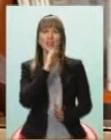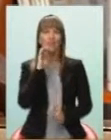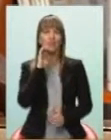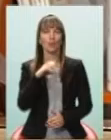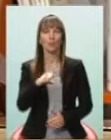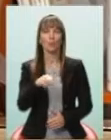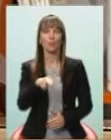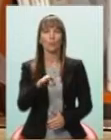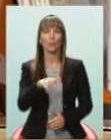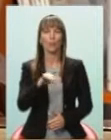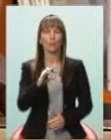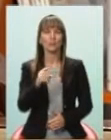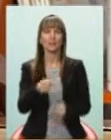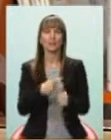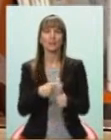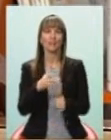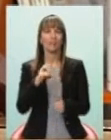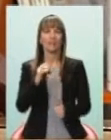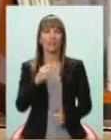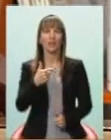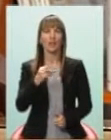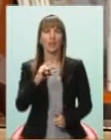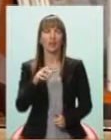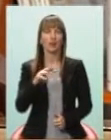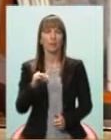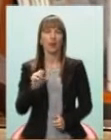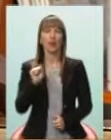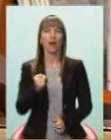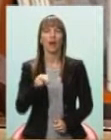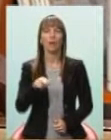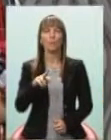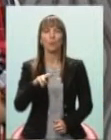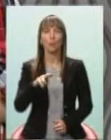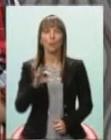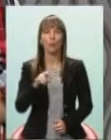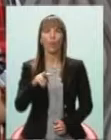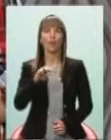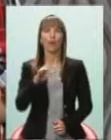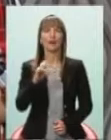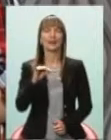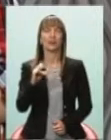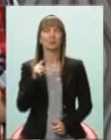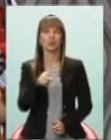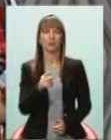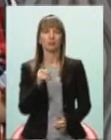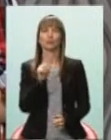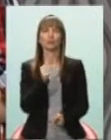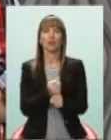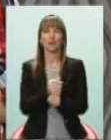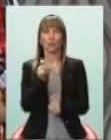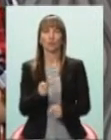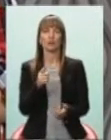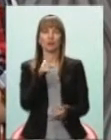їх називають не єгерями, а полярниками. Що там роблять ці люди? Там, звичайно, є такі тваринки, наприклад,